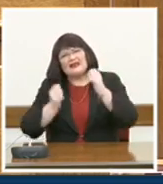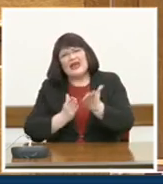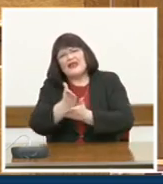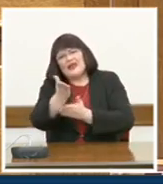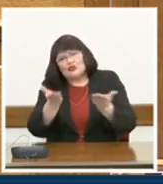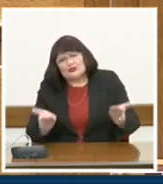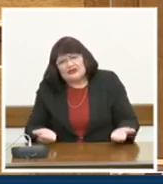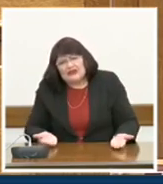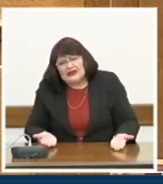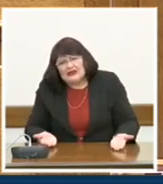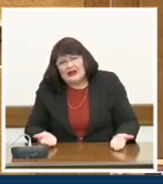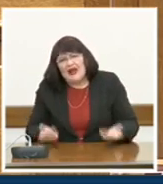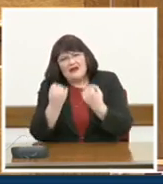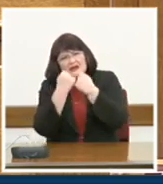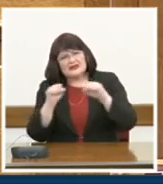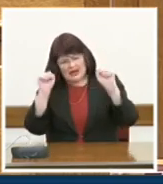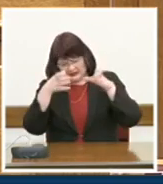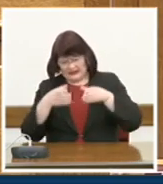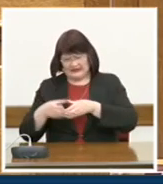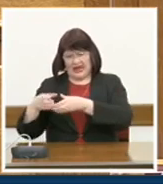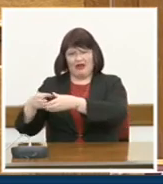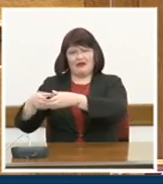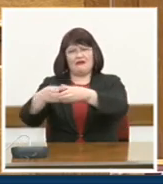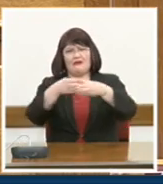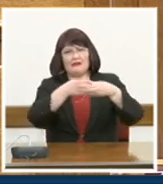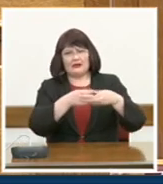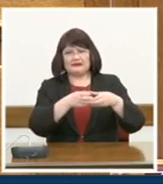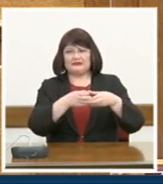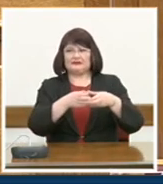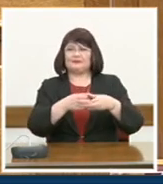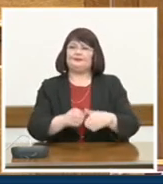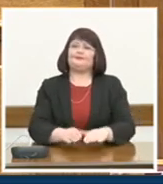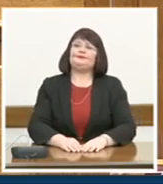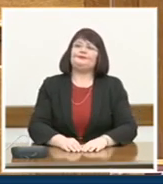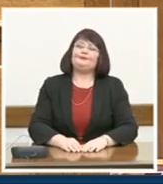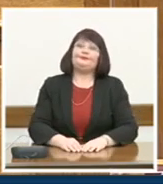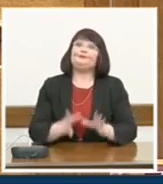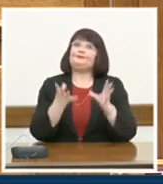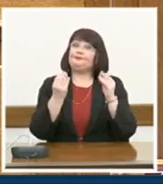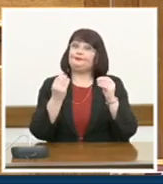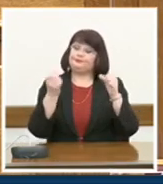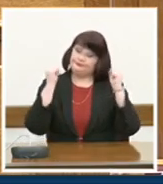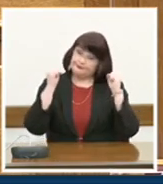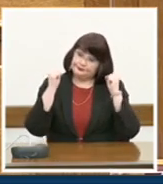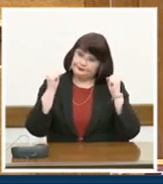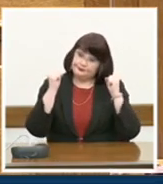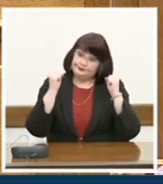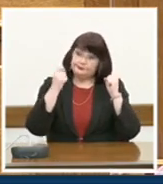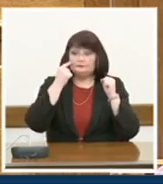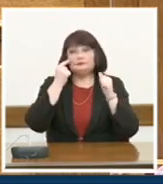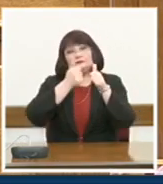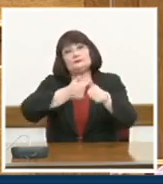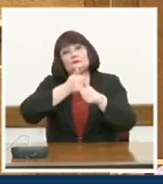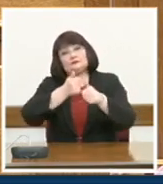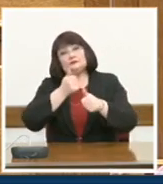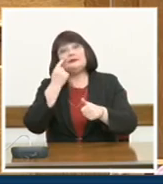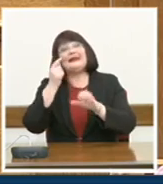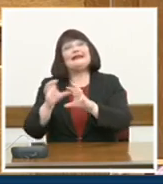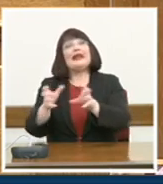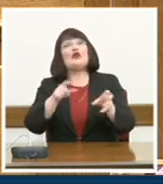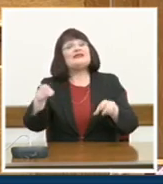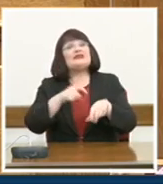και ανεξάρτητες αρχές. Πολλοί βέβαια από όσους έχουν τις αντοχές να μας παρακολουθούν από τις τηλεοράσεις του